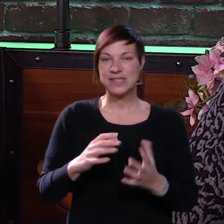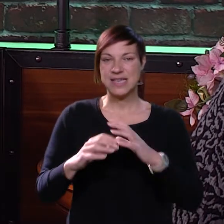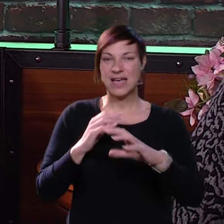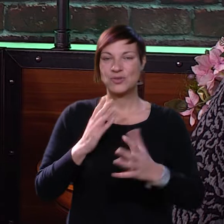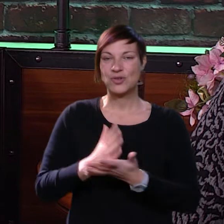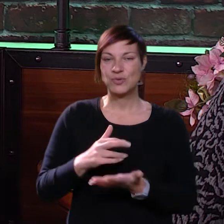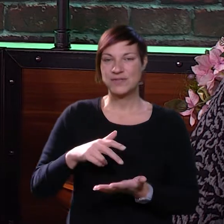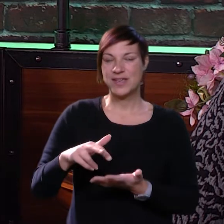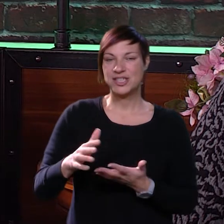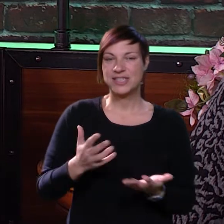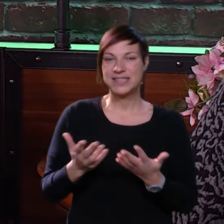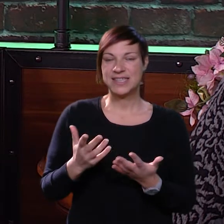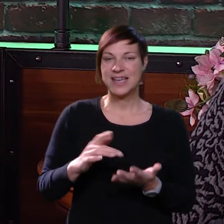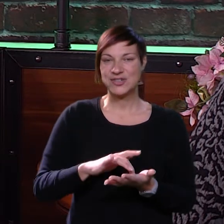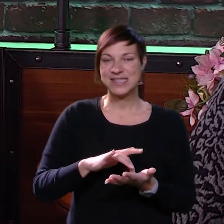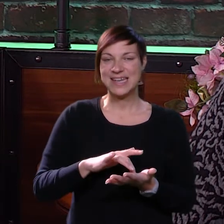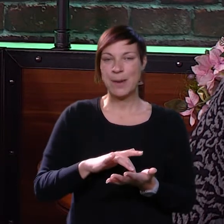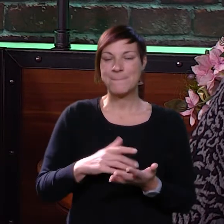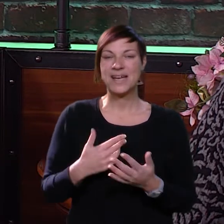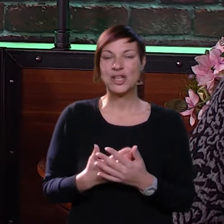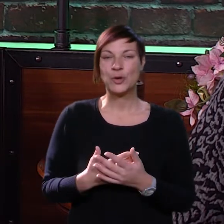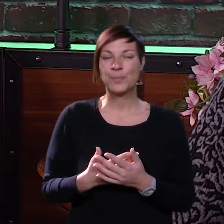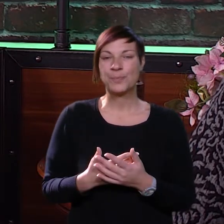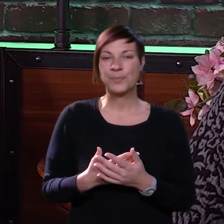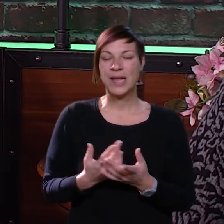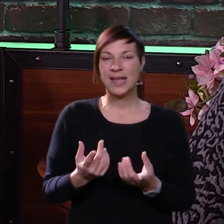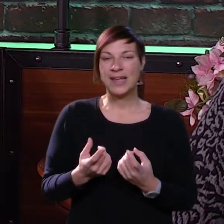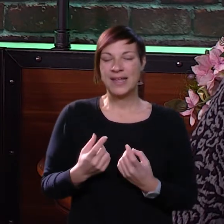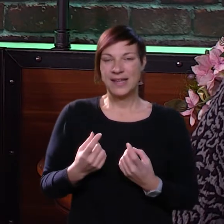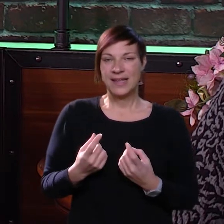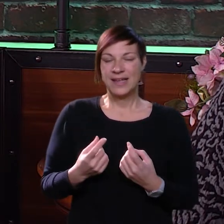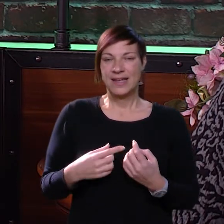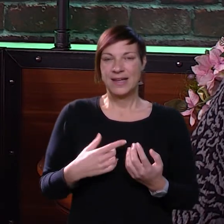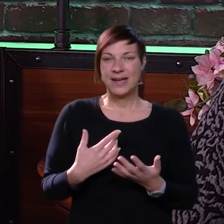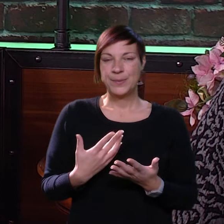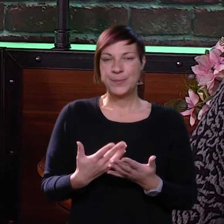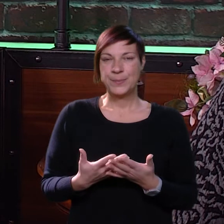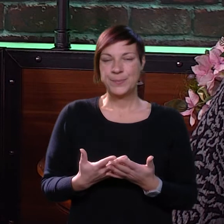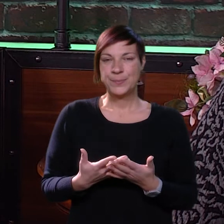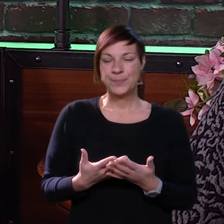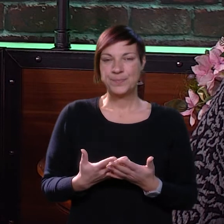pa ono, autobus već ide, kako se nije magao i tako, ali biti,